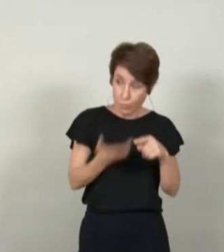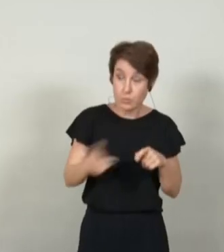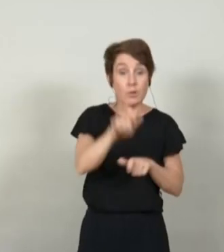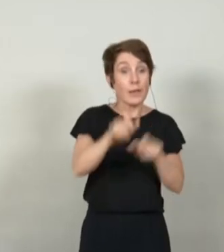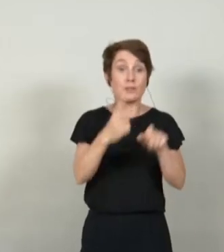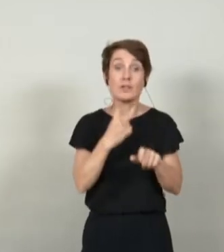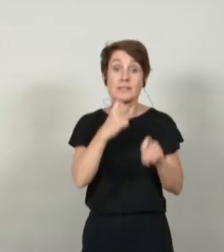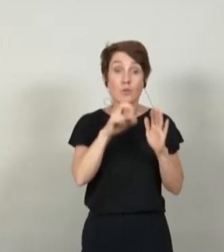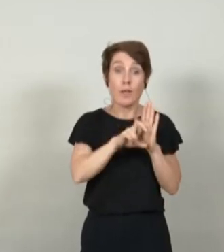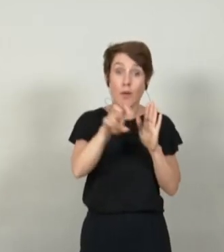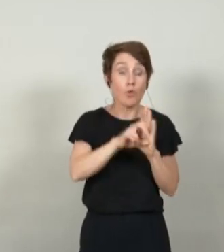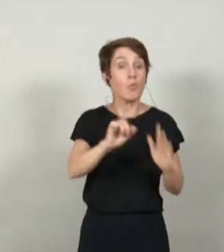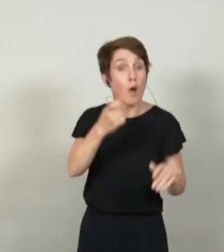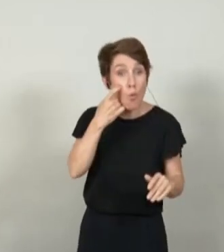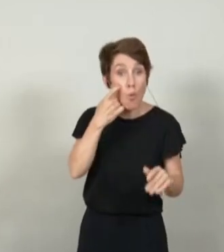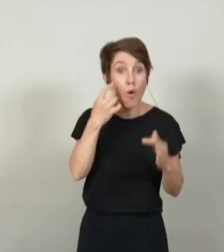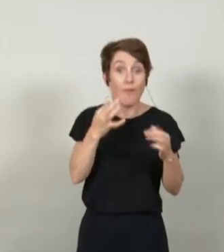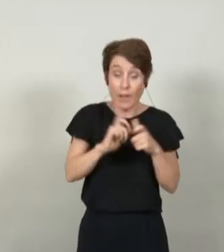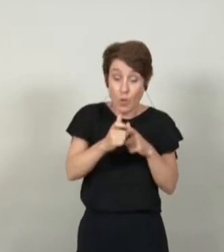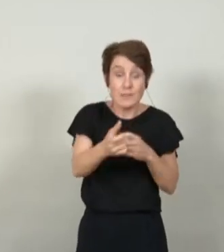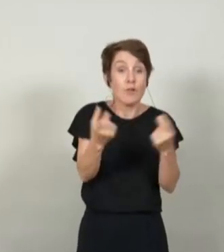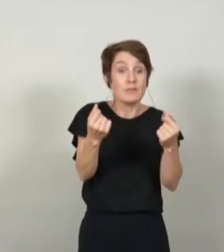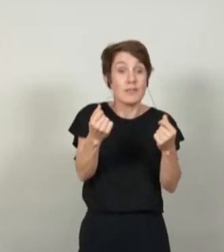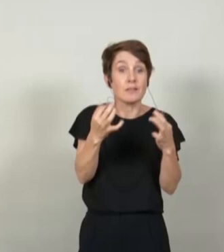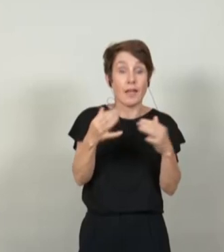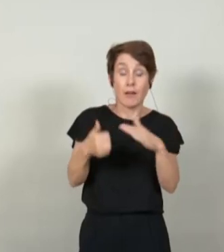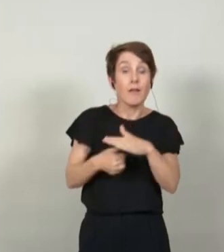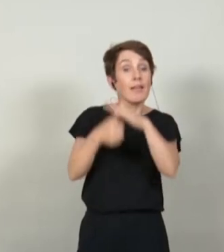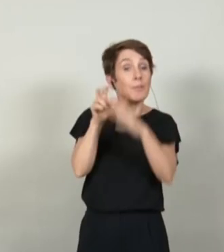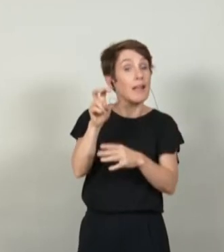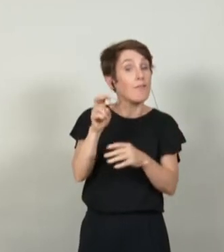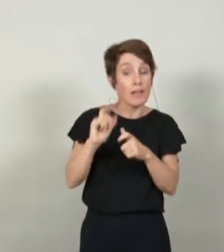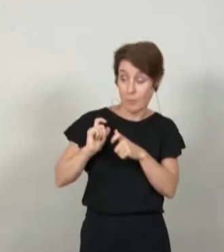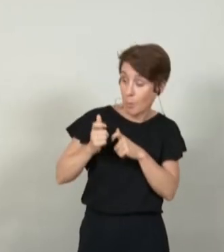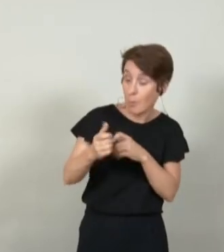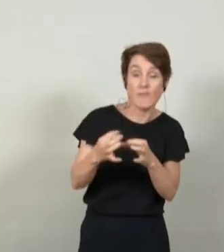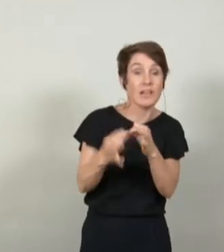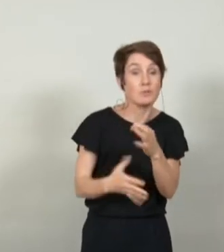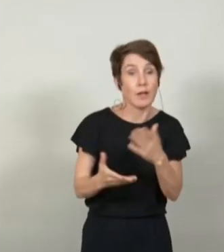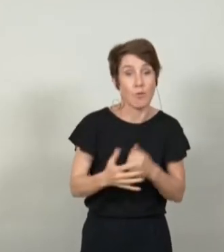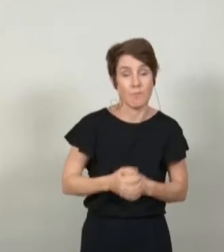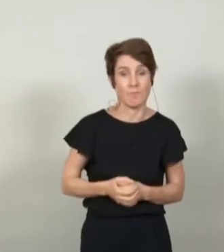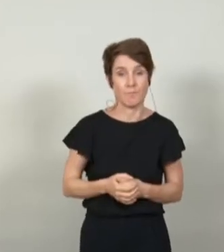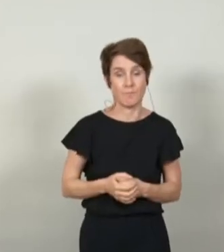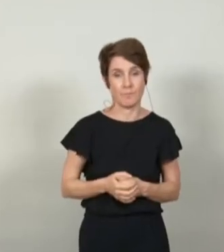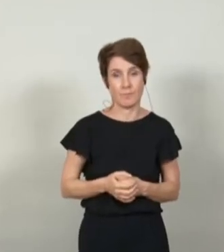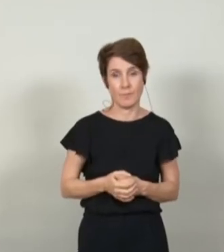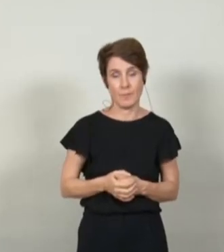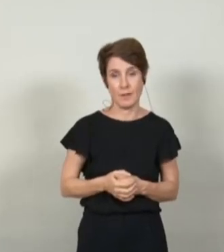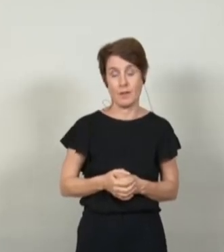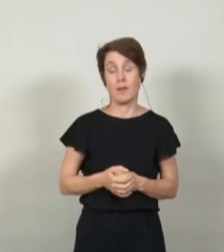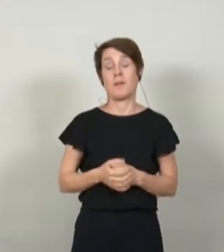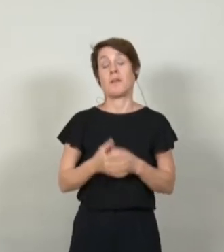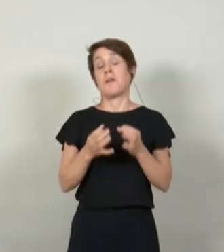l'aspect financier sur cette année capital verte ensuite une remarque d'ordre général ce bilan vient confirmer ce que nous pensions